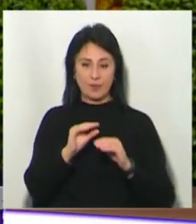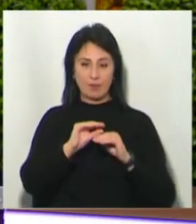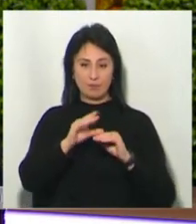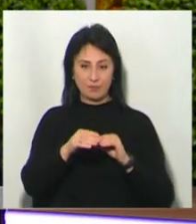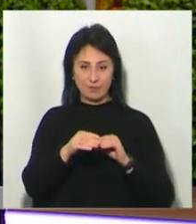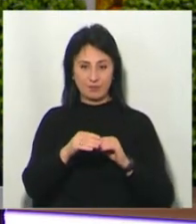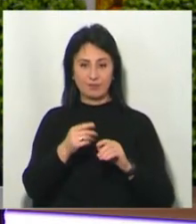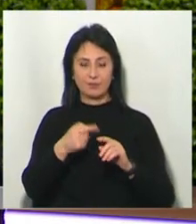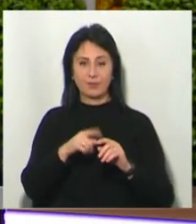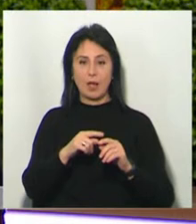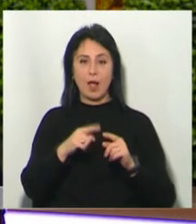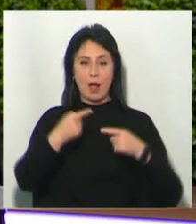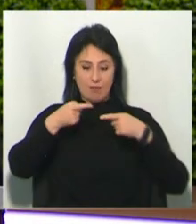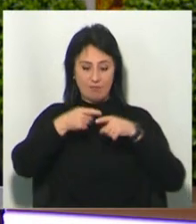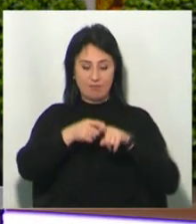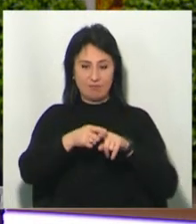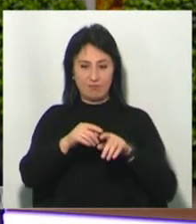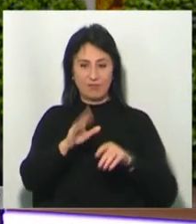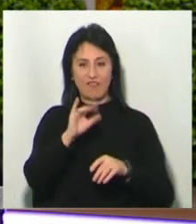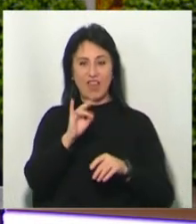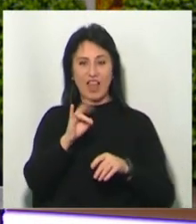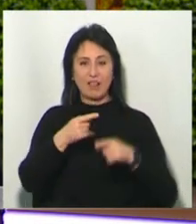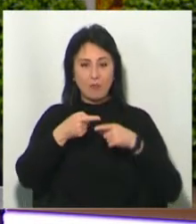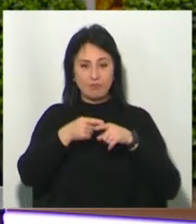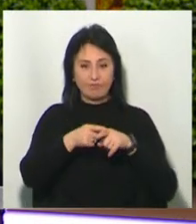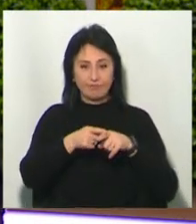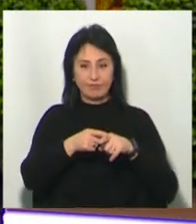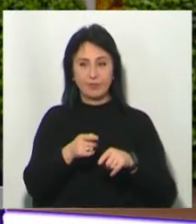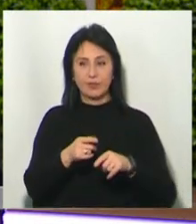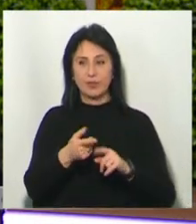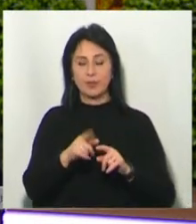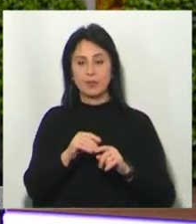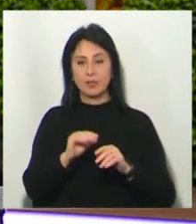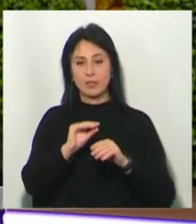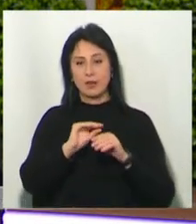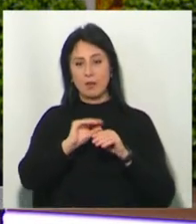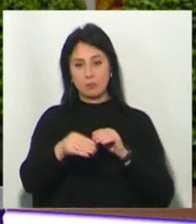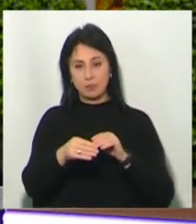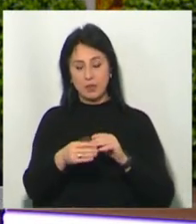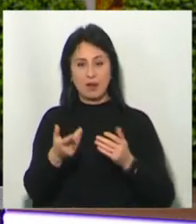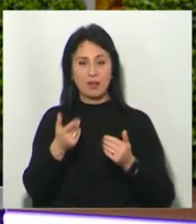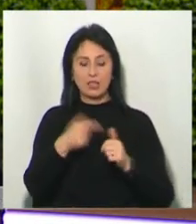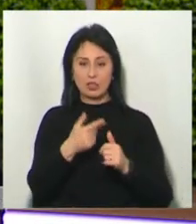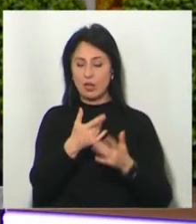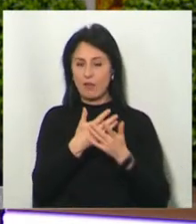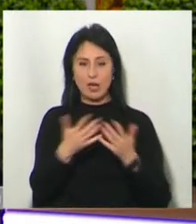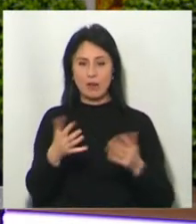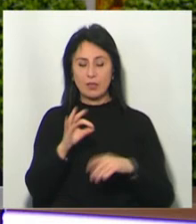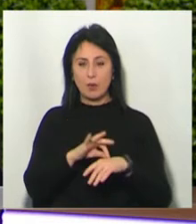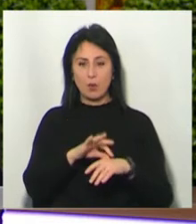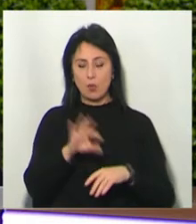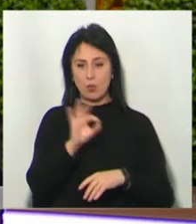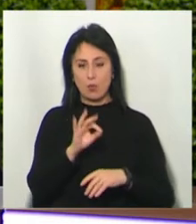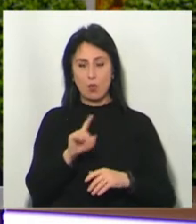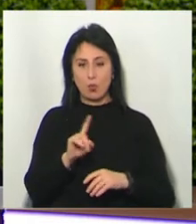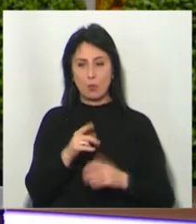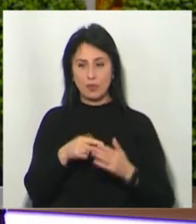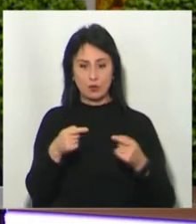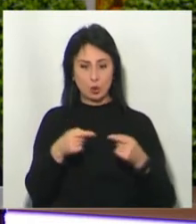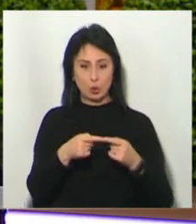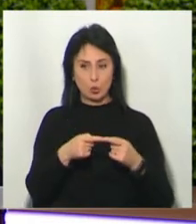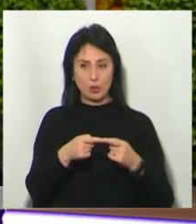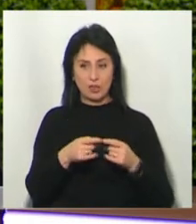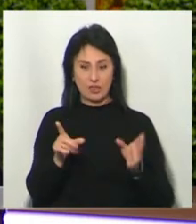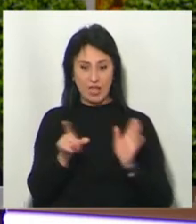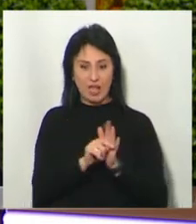ვენაგალენის მალფორმაციის წარმოშობის მიზეზთან დაკავშირებით, ან კიდევ არტერიოვენოზური მალფორმაციის ჩამოყალიბებასთან დაკავშირებით, რომელიც ზუსტად